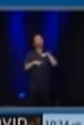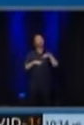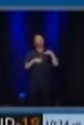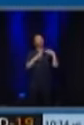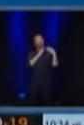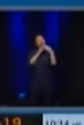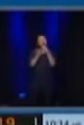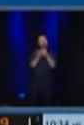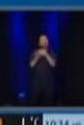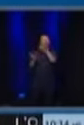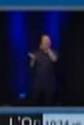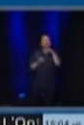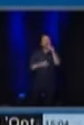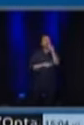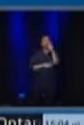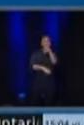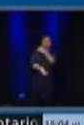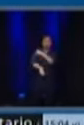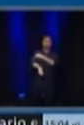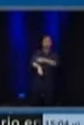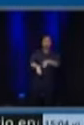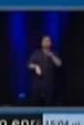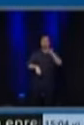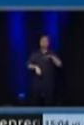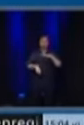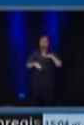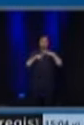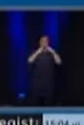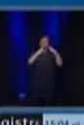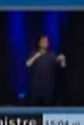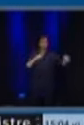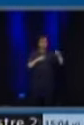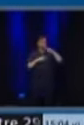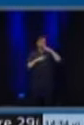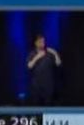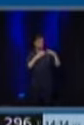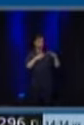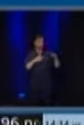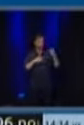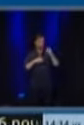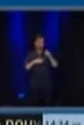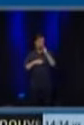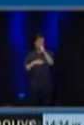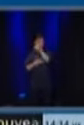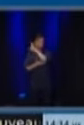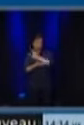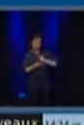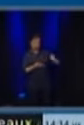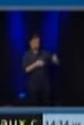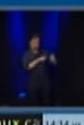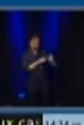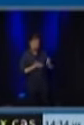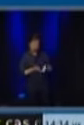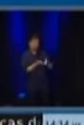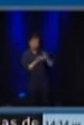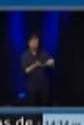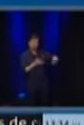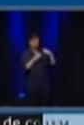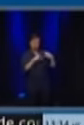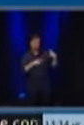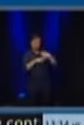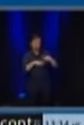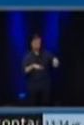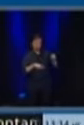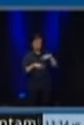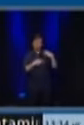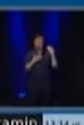dollars pour les camps de vacances qui ne pourront pas ouvrir cet été, puis pour donner de l'aide également aux camps de jour qui ont besoin d'embaucher